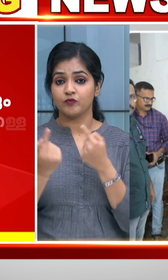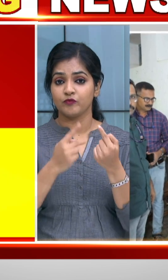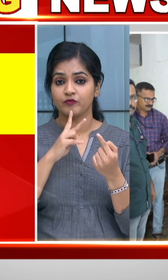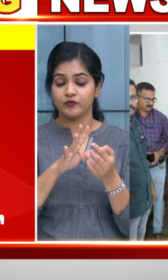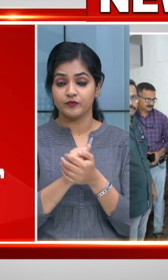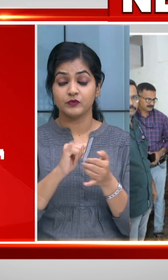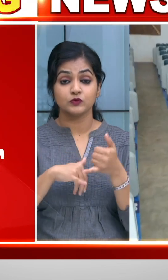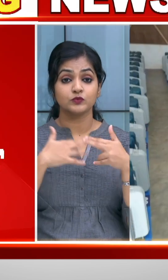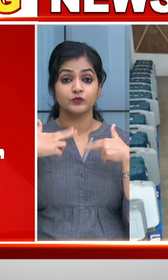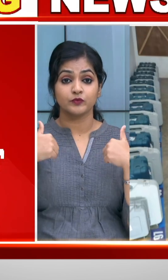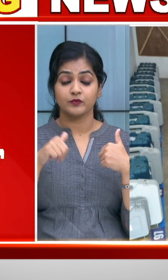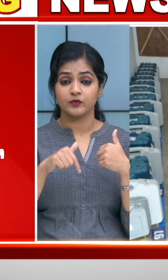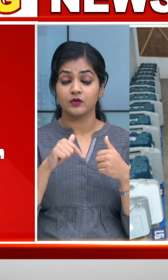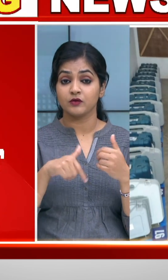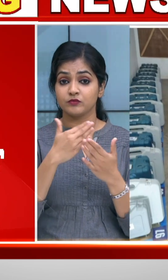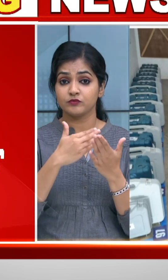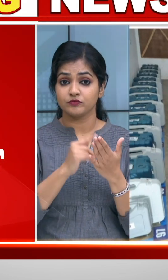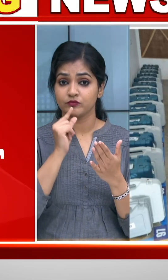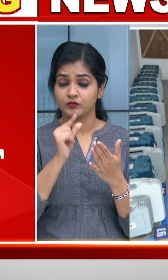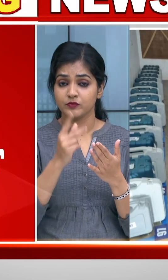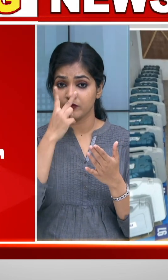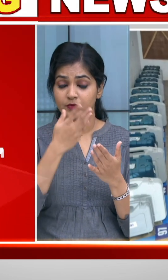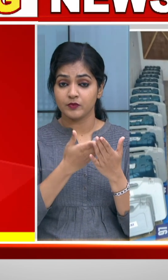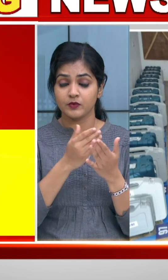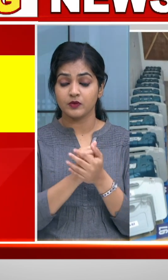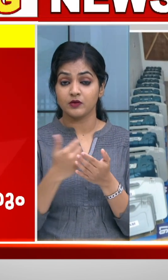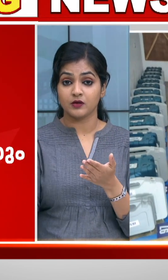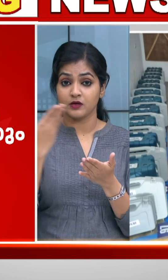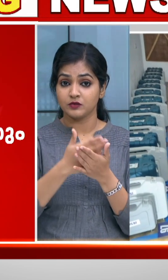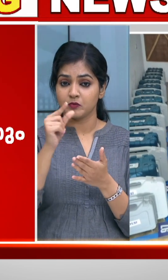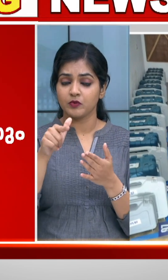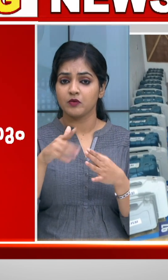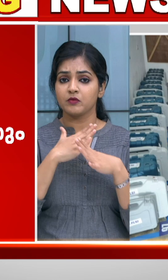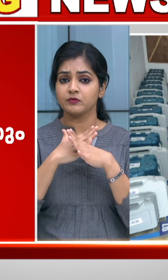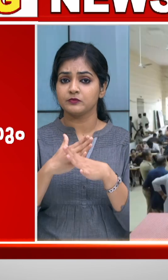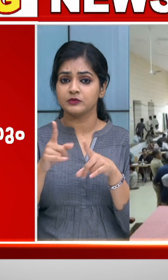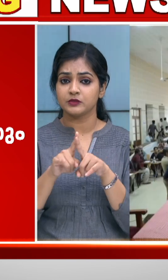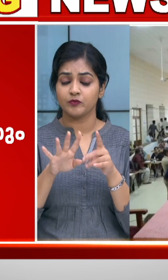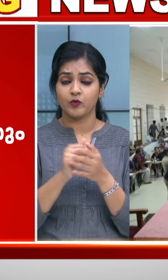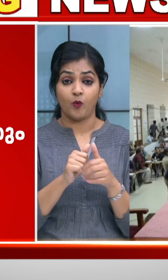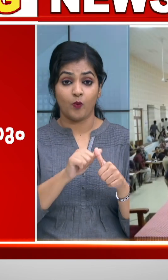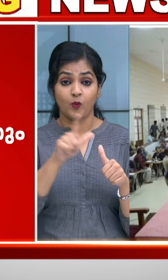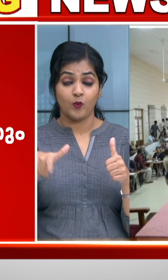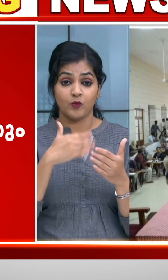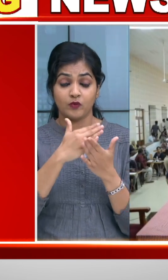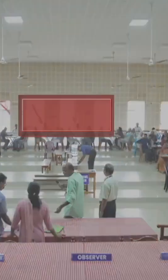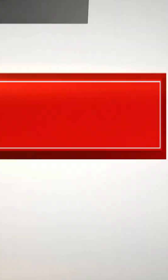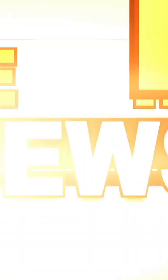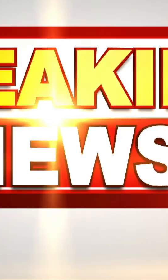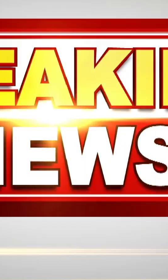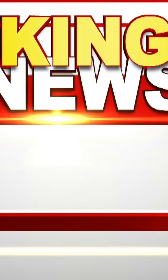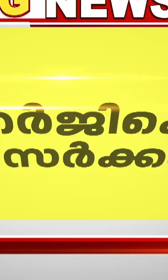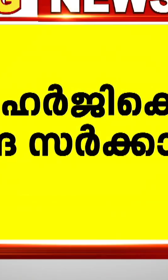കോടതി ഈ വിഷയത്തിലെടുത്ത നിലപാടും ഒരുപക്ഷെ ഈ ഹർജിക്കാർക്ക് എതിരായിരുന്നു. എല്ലാ വിഷയത്തെയും സംശയത്തിന്റെ കണ്ണിലൂടെ